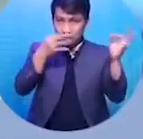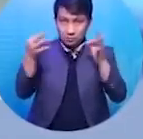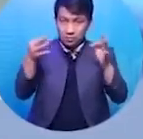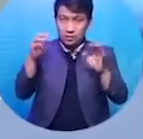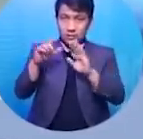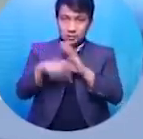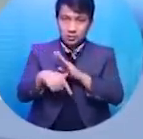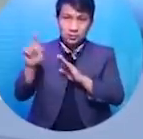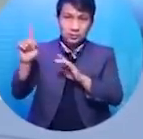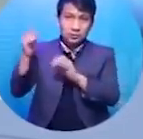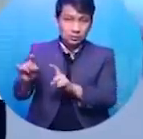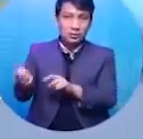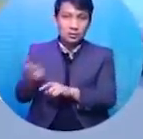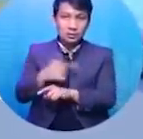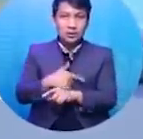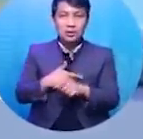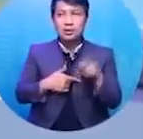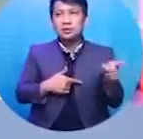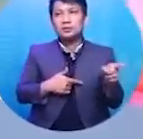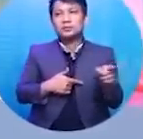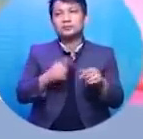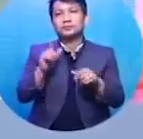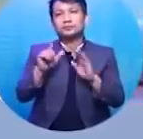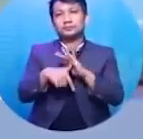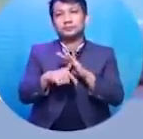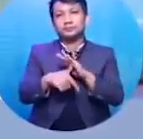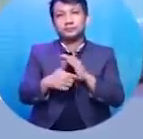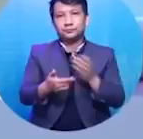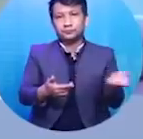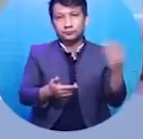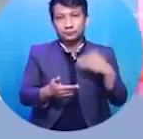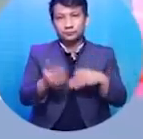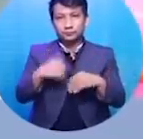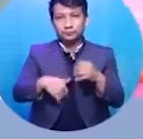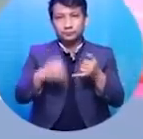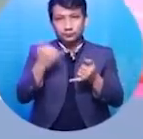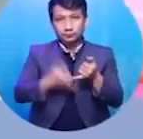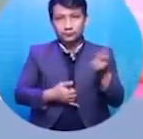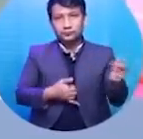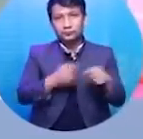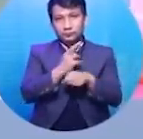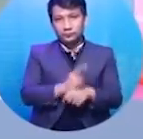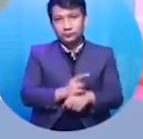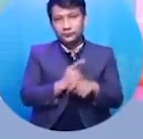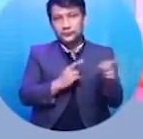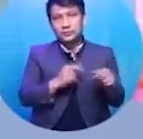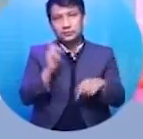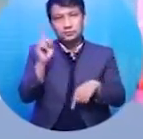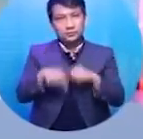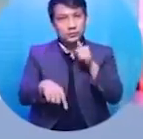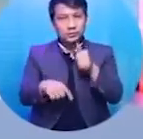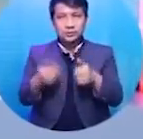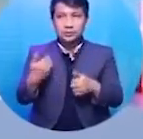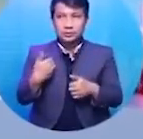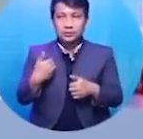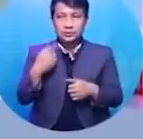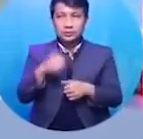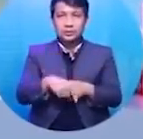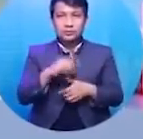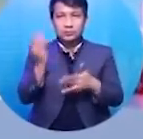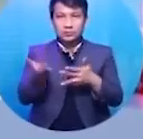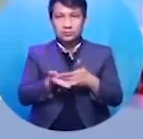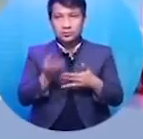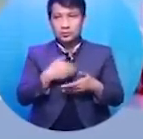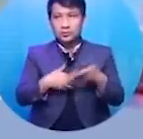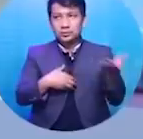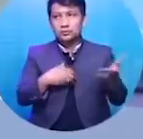kanilang last drug testing, kami po ay mag-aaya sa iyo for the last time na magpa-rehab. Kung hindi, kayo po ay kakasuhan